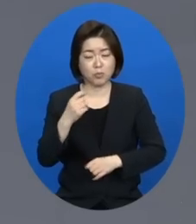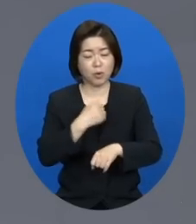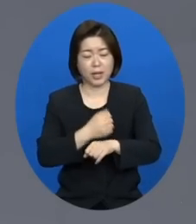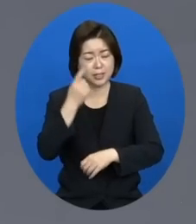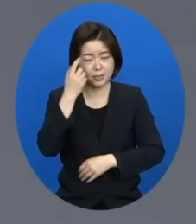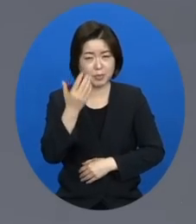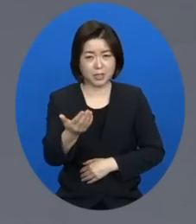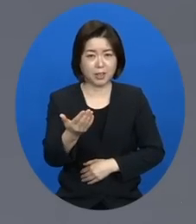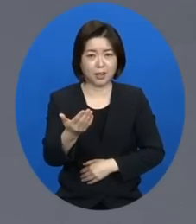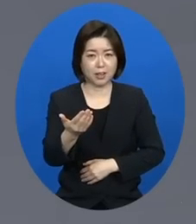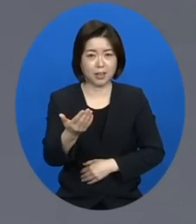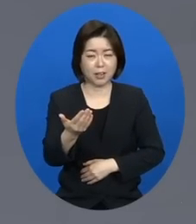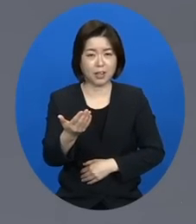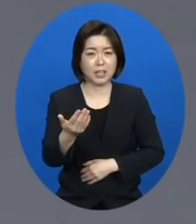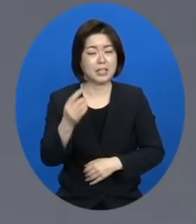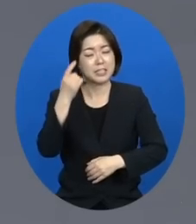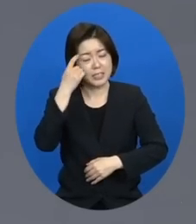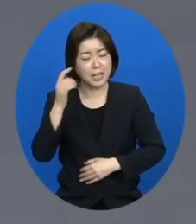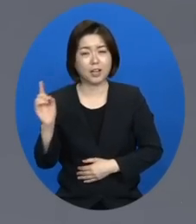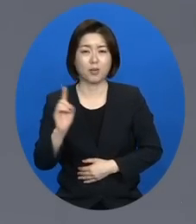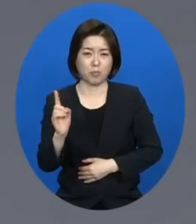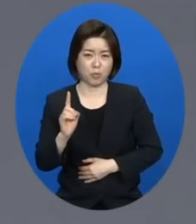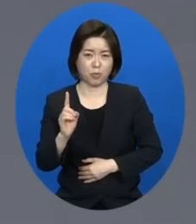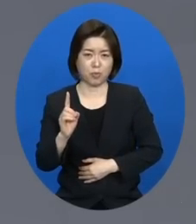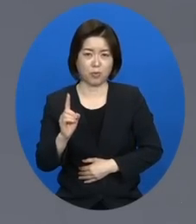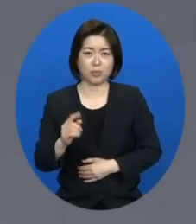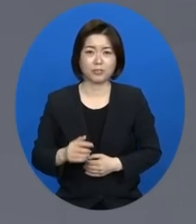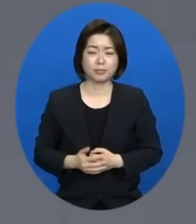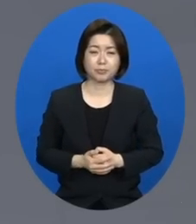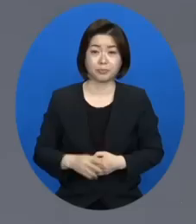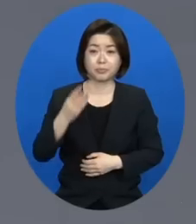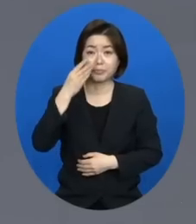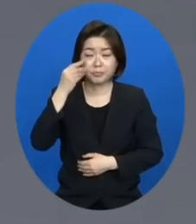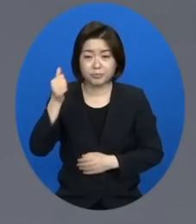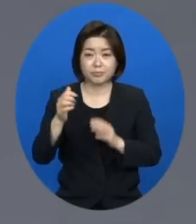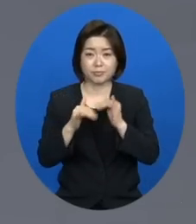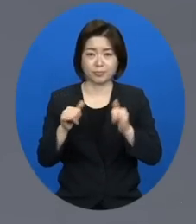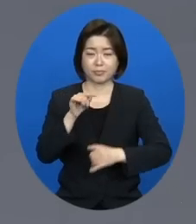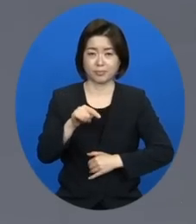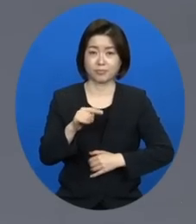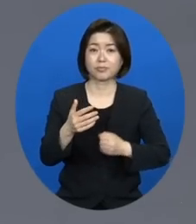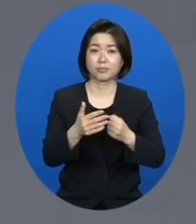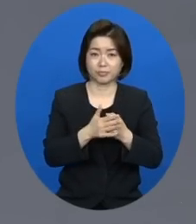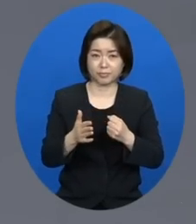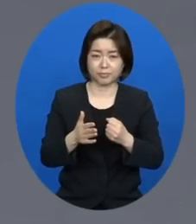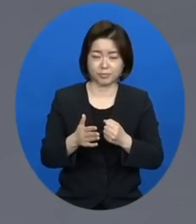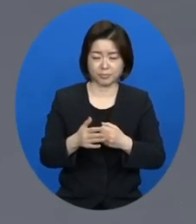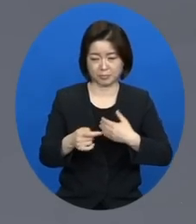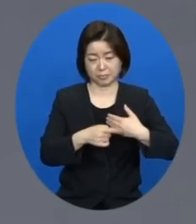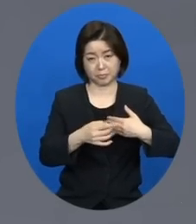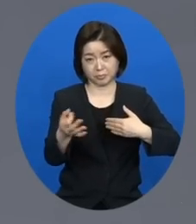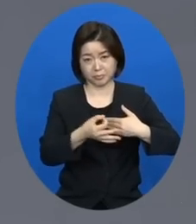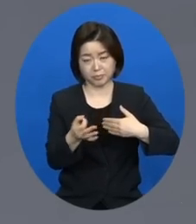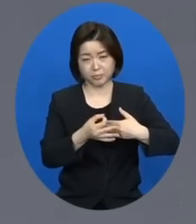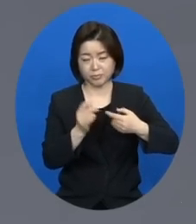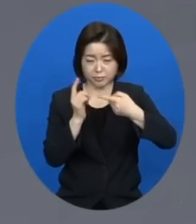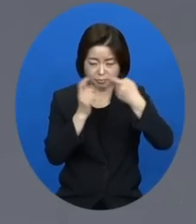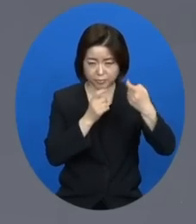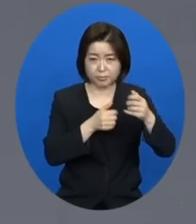하십니까? 무슨 생각을 하십니까? 형통한 자는 그리하여 피상성의 유혹을